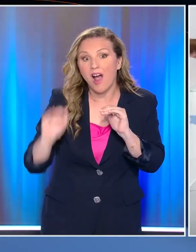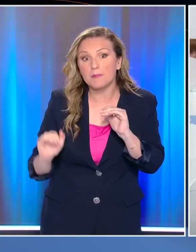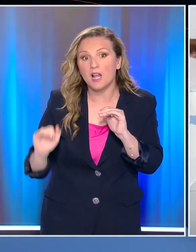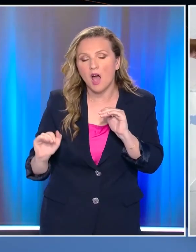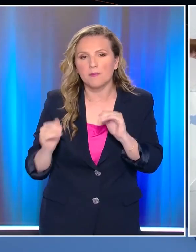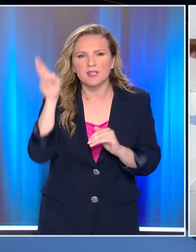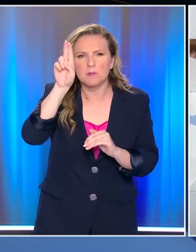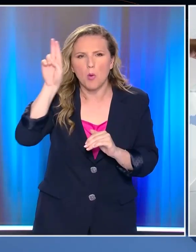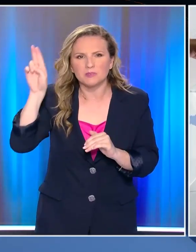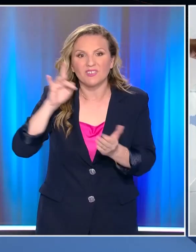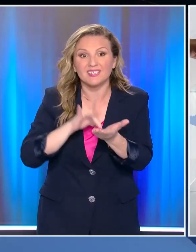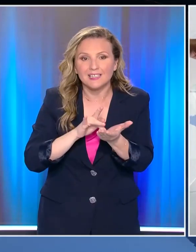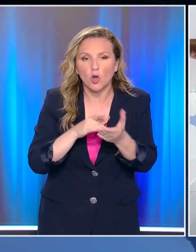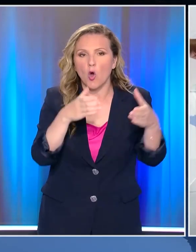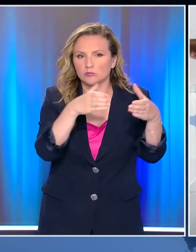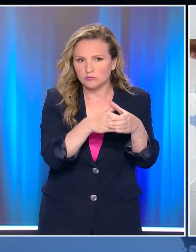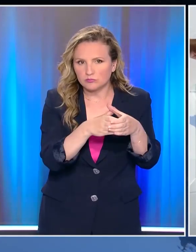Υπότιτλοι AUTHORWAVE